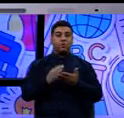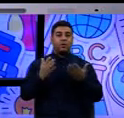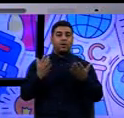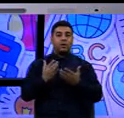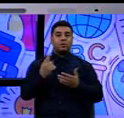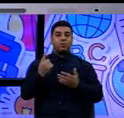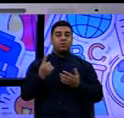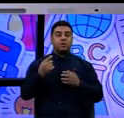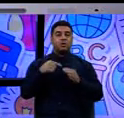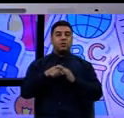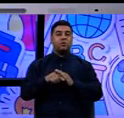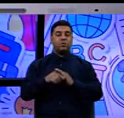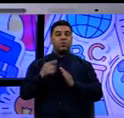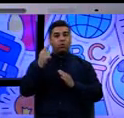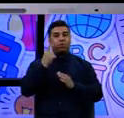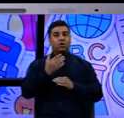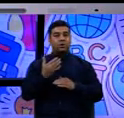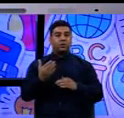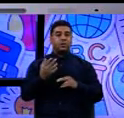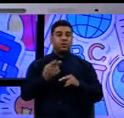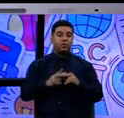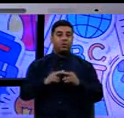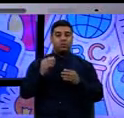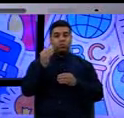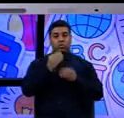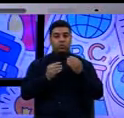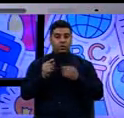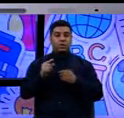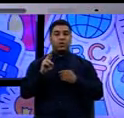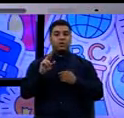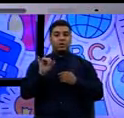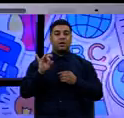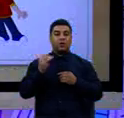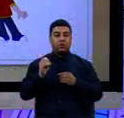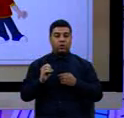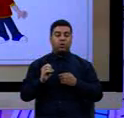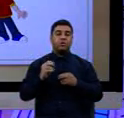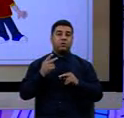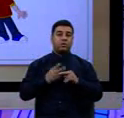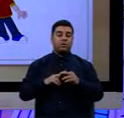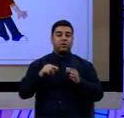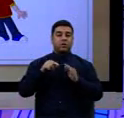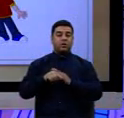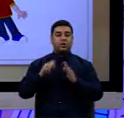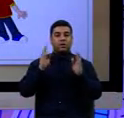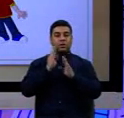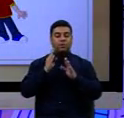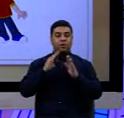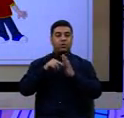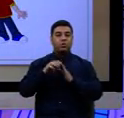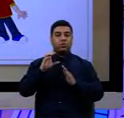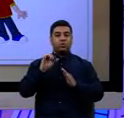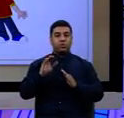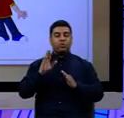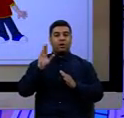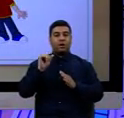javobi qaysi biri deb o'ylaysiz? Ya'ni sun'iy daryo. Sizlar bilan tabiatdan vujudga kelgan